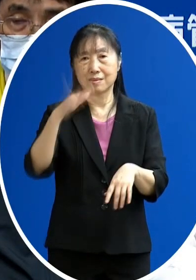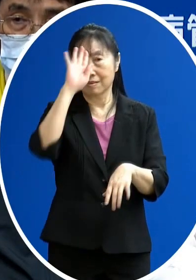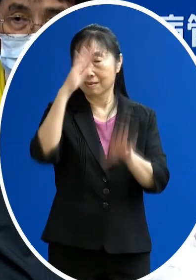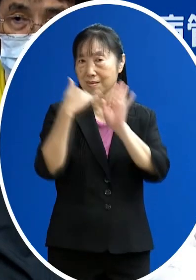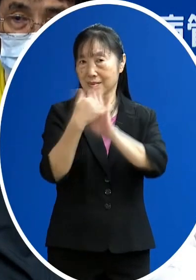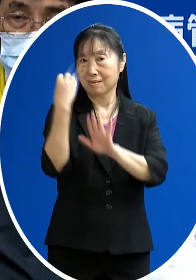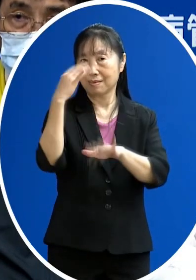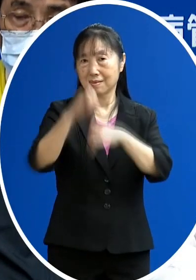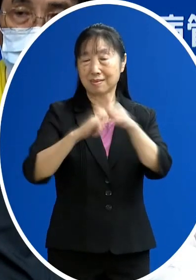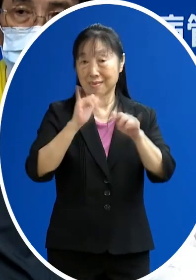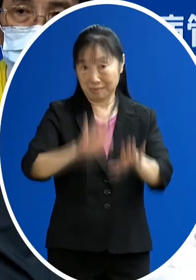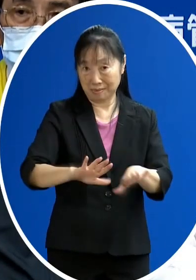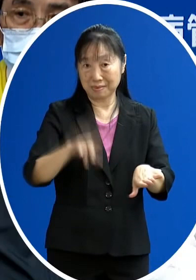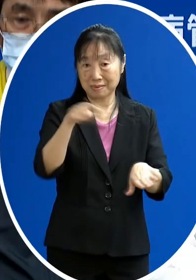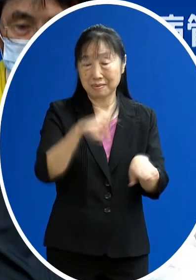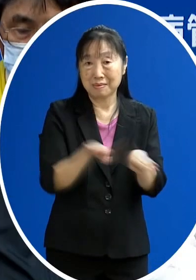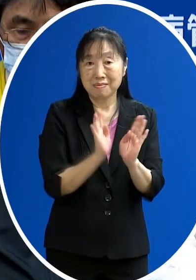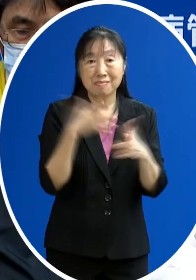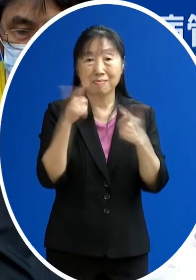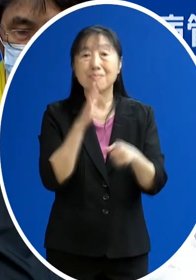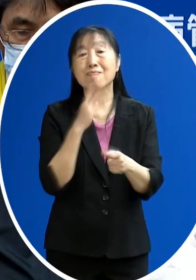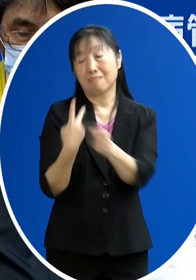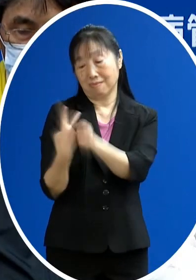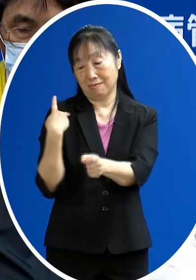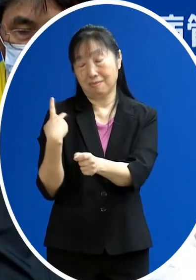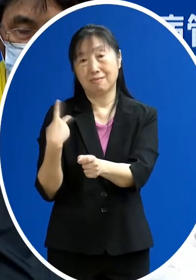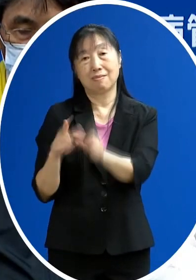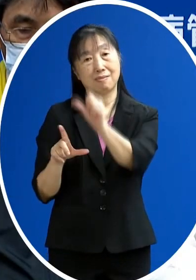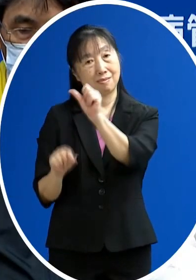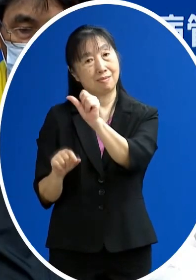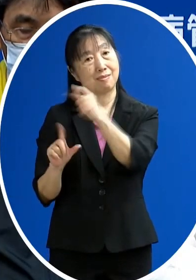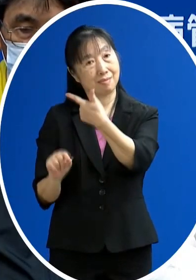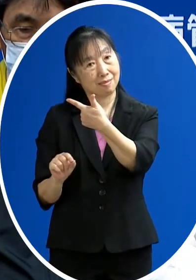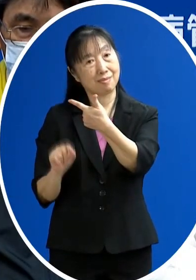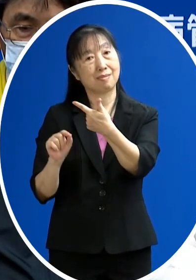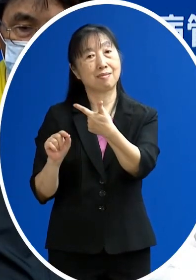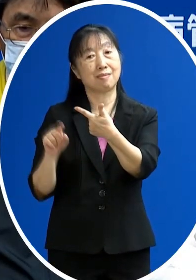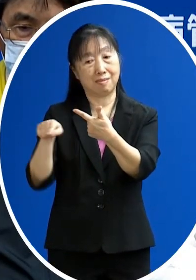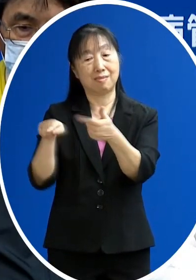不是今天才开始的了，是大概前年的五六月的时候了。